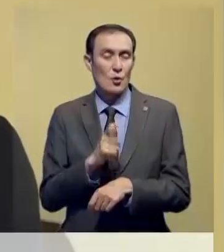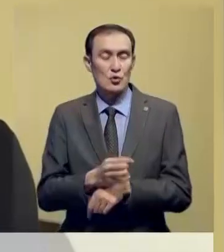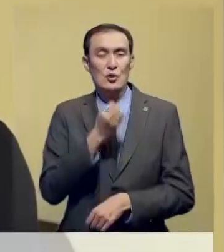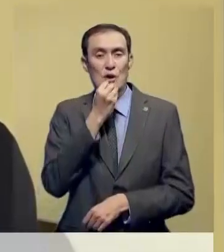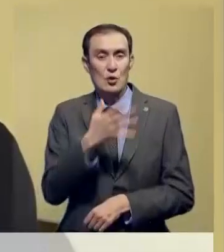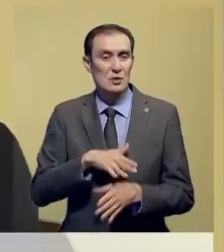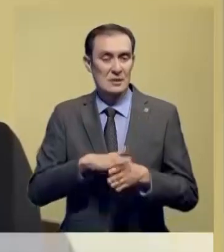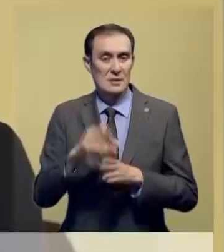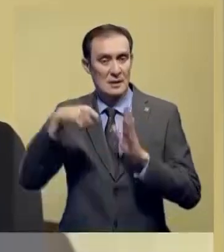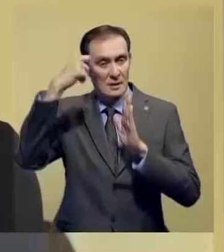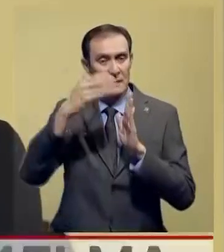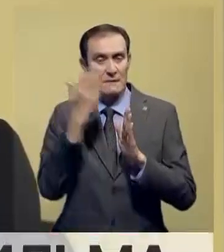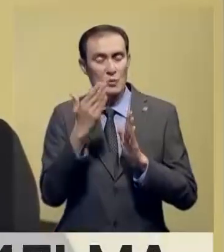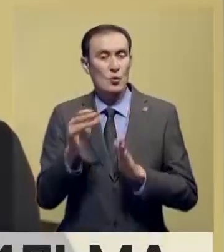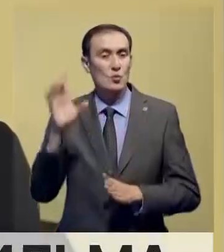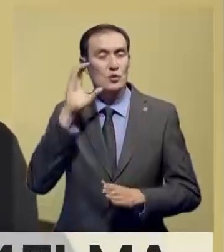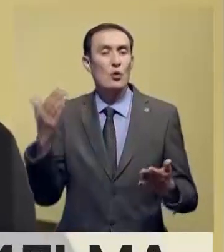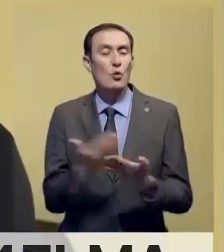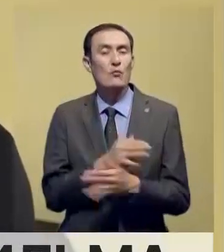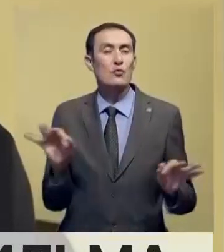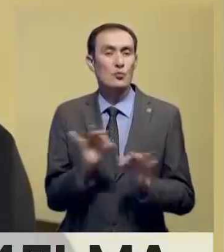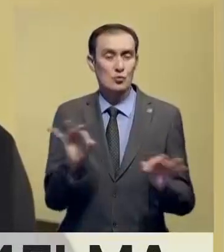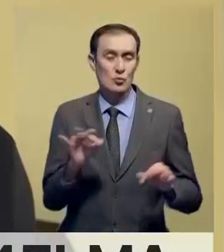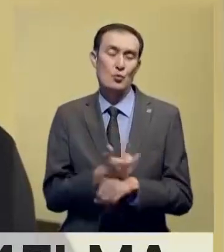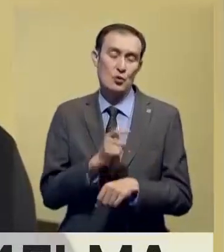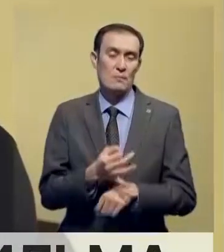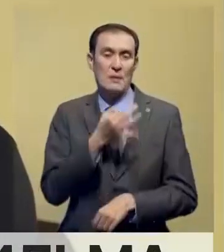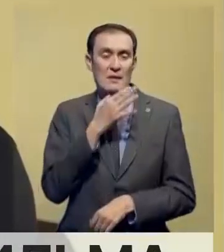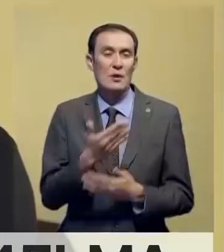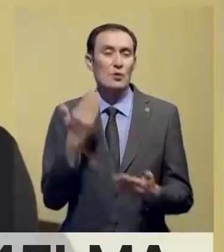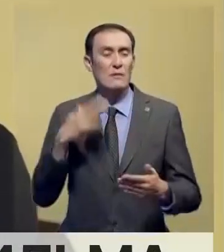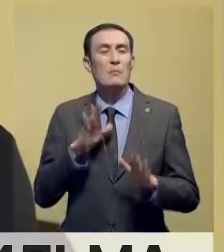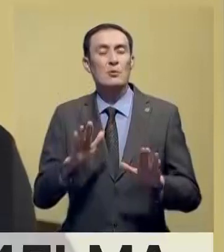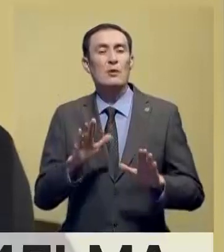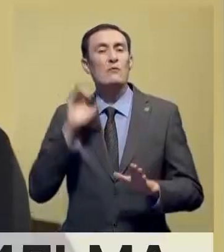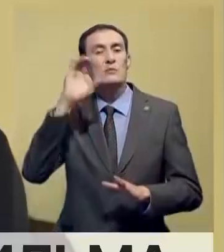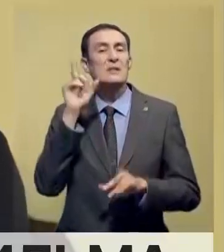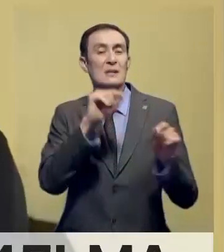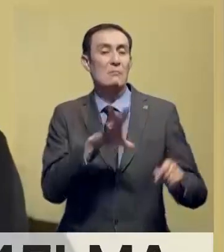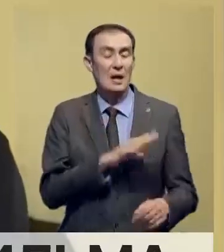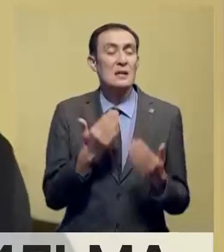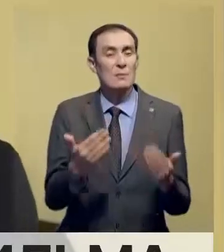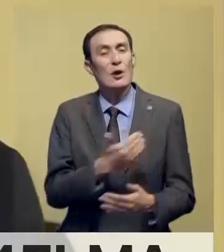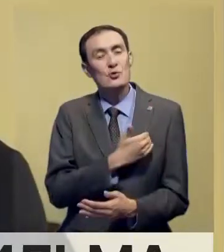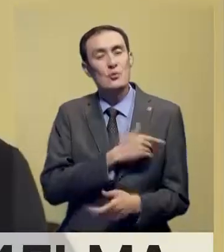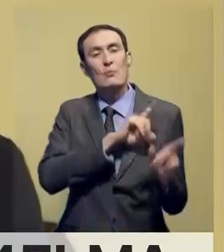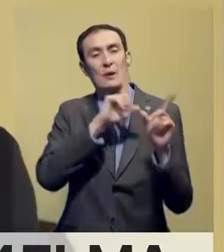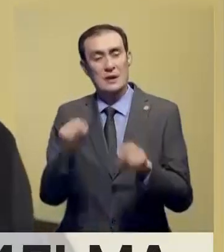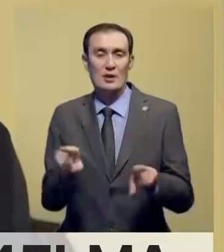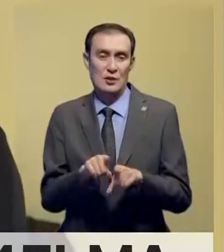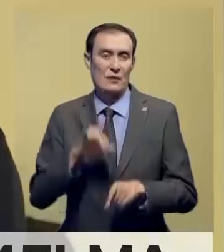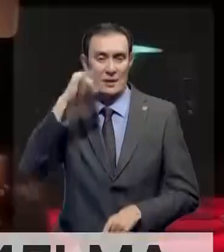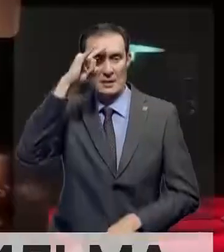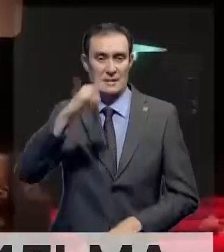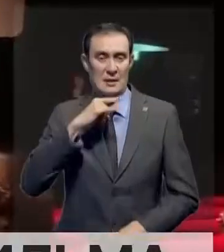хорошо сделанный фильм. Я услышал новую музыку, и мне очень понравилось. До этого я бывал только в Узбекистане, но теперь я очень хочу посетить и